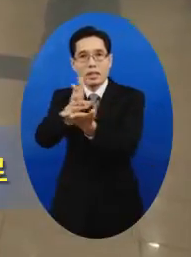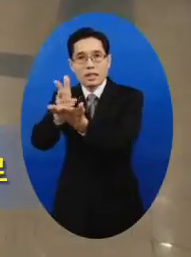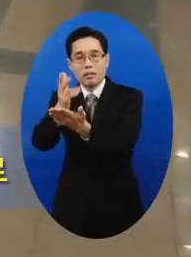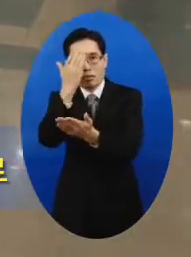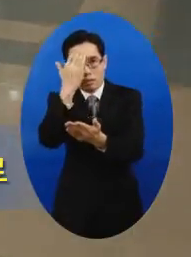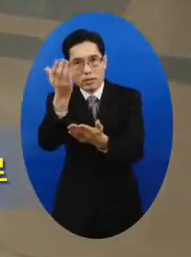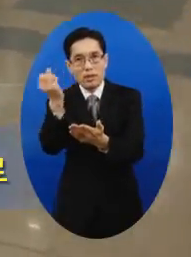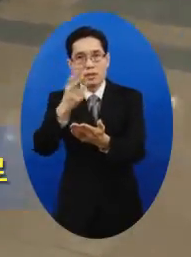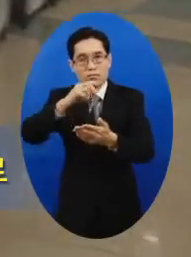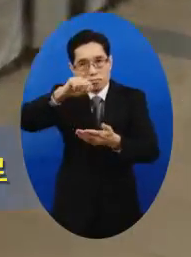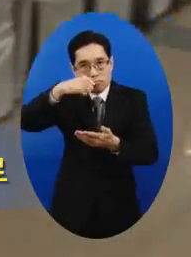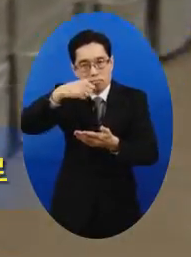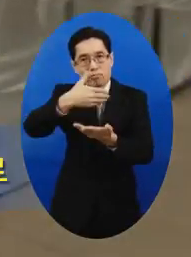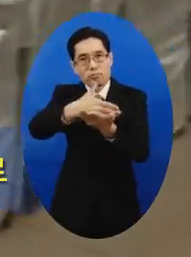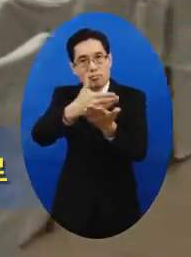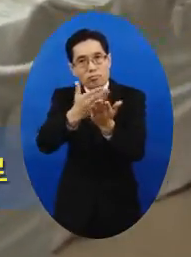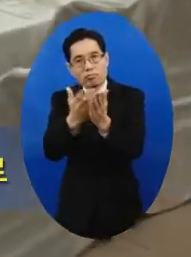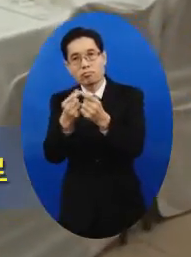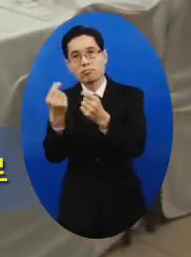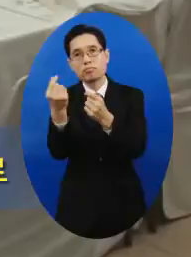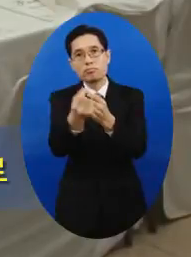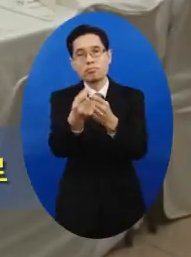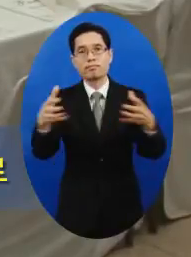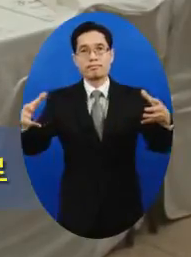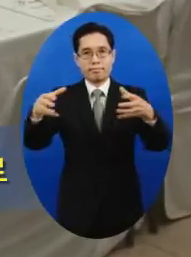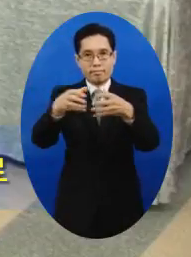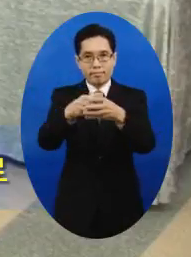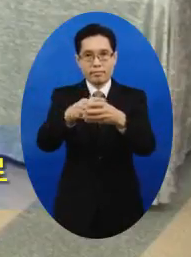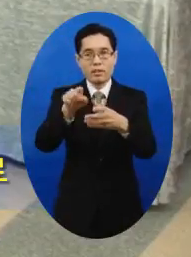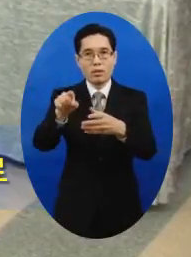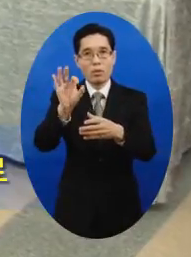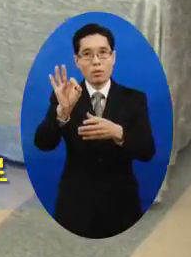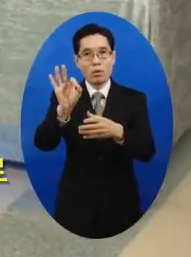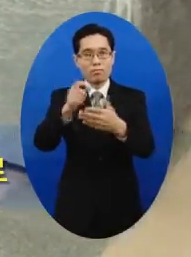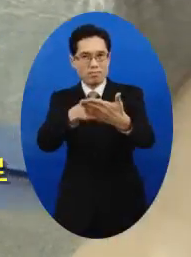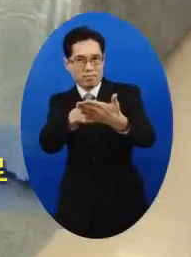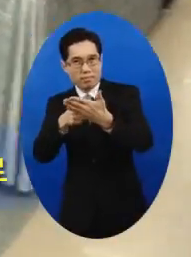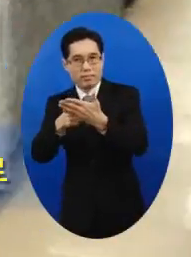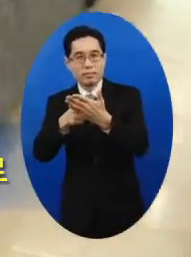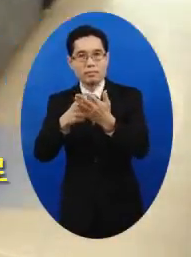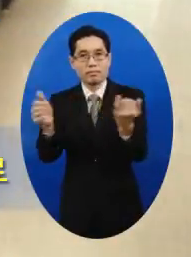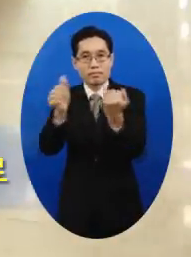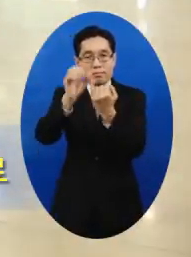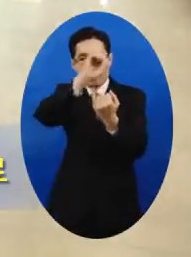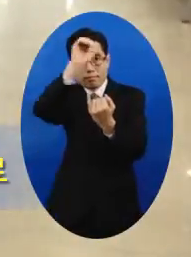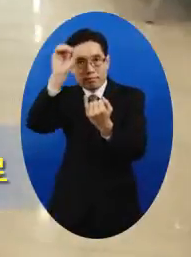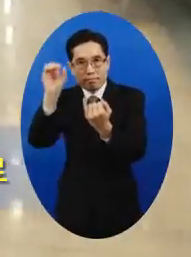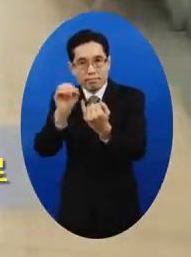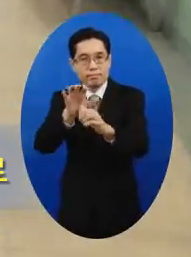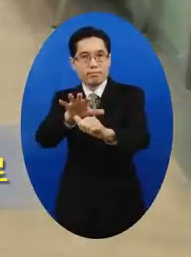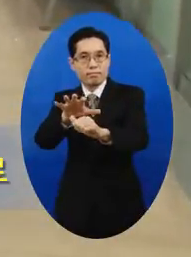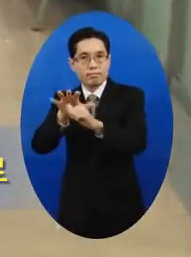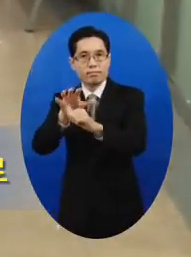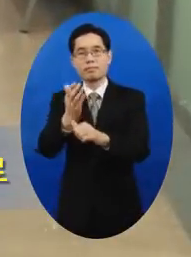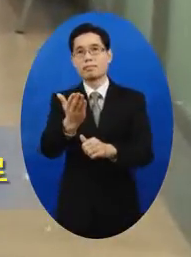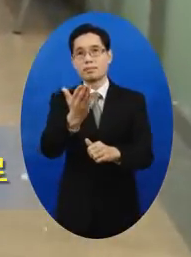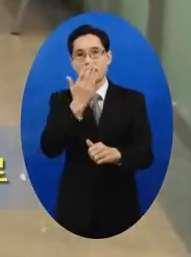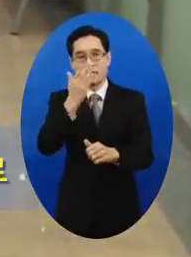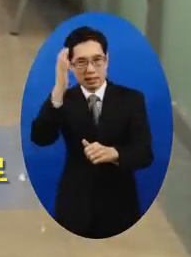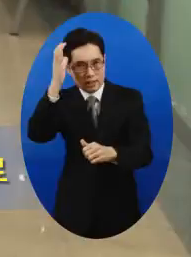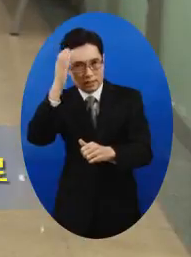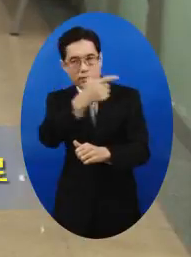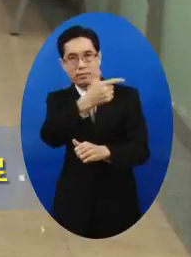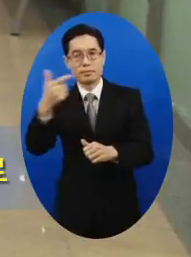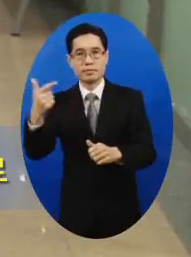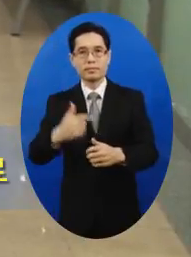무료 주차 시설과 식당 및 각종 부대시설을 갖추고 있어 저렴한 비용에 실속있는 결혼 문화 조성에 기여할